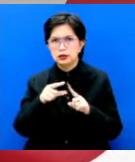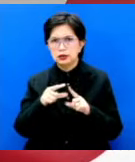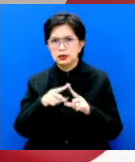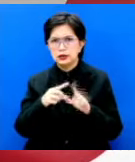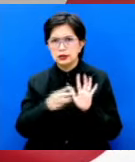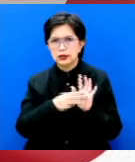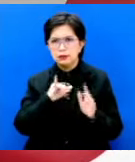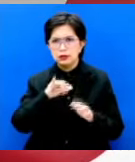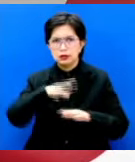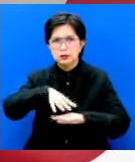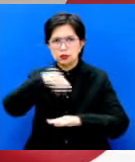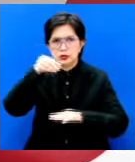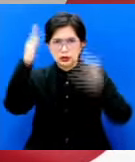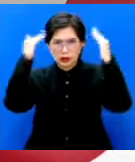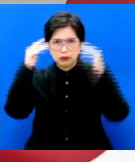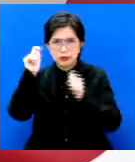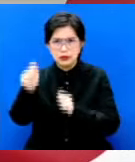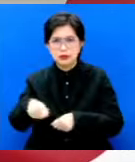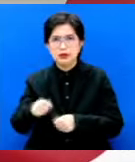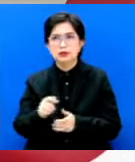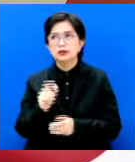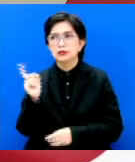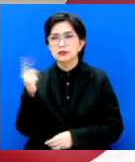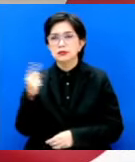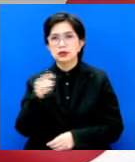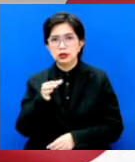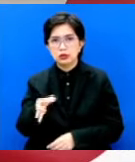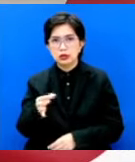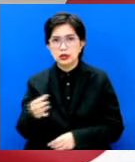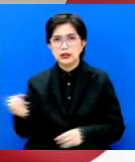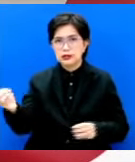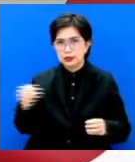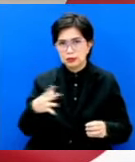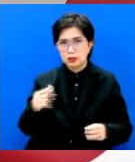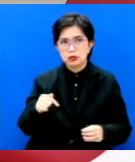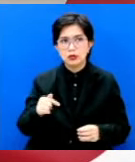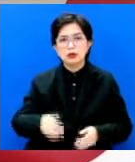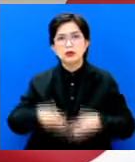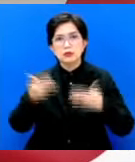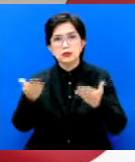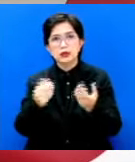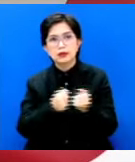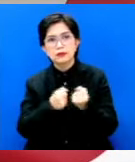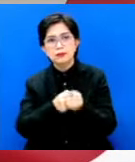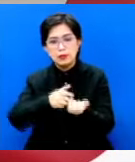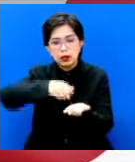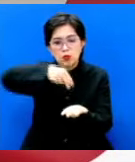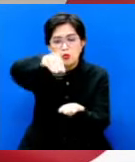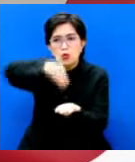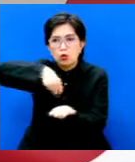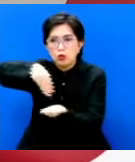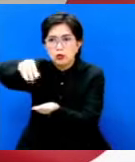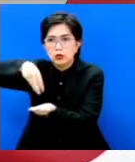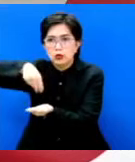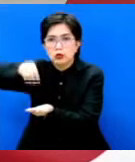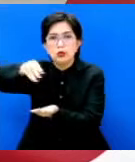pertaniankami.Jadi, pemerintahkotaturuntangandenganmemberikan subsidipupukkepadamereka.Ya,